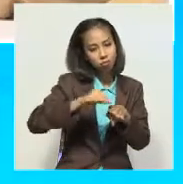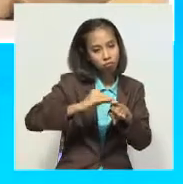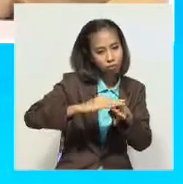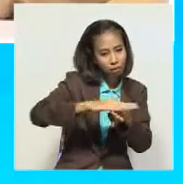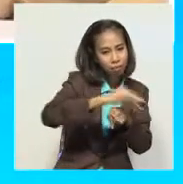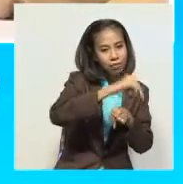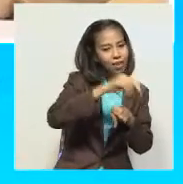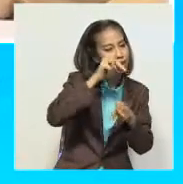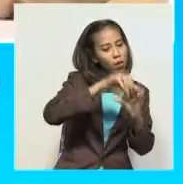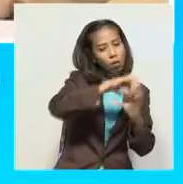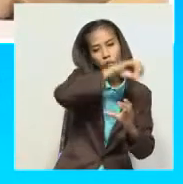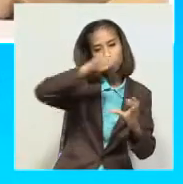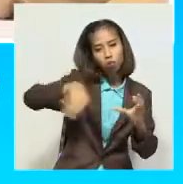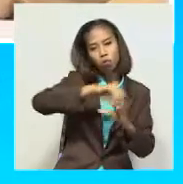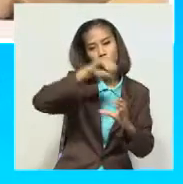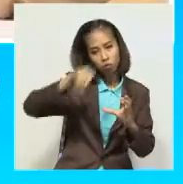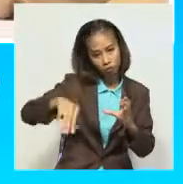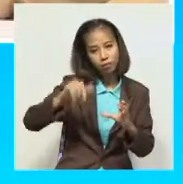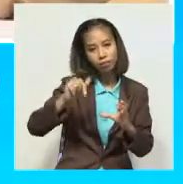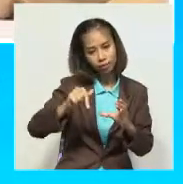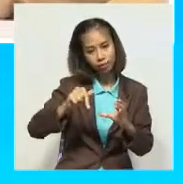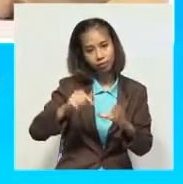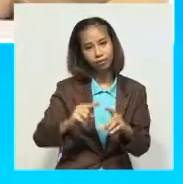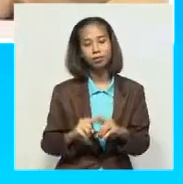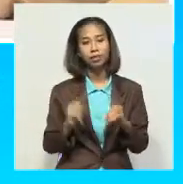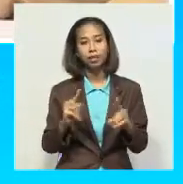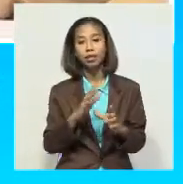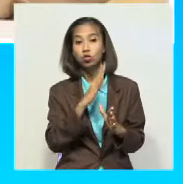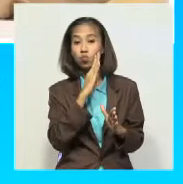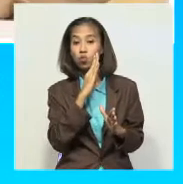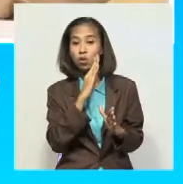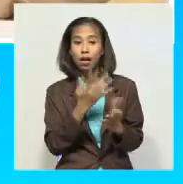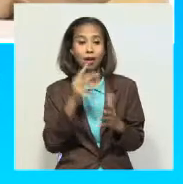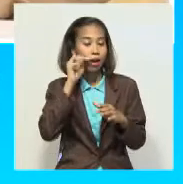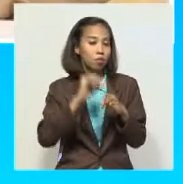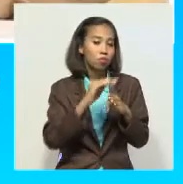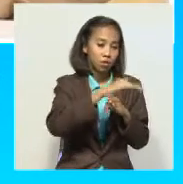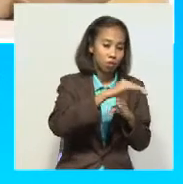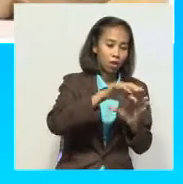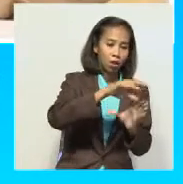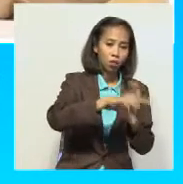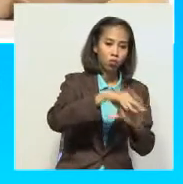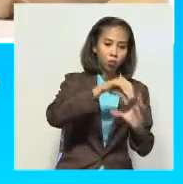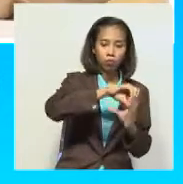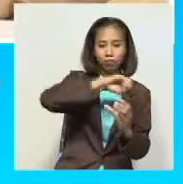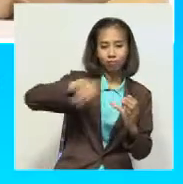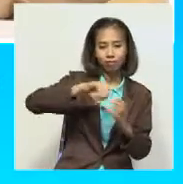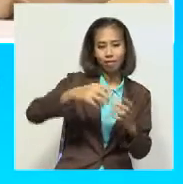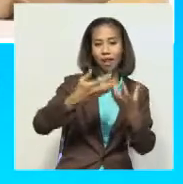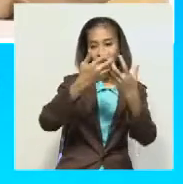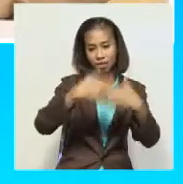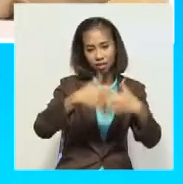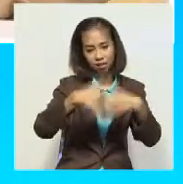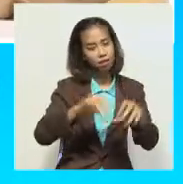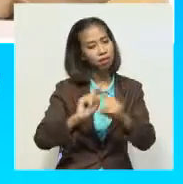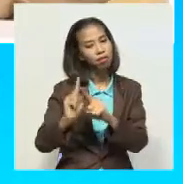หลังจากผ่านขั้นตอนของน้ำไม่ล้นตลิ่งถ้าน้ำล้นเราก็ใช้วิธีส ูบออกเพราะฉะนั้นตอนนี้เครื่องสูบน้ำเครื่องผลักดันน้ำเ